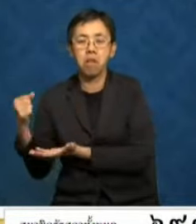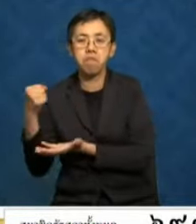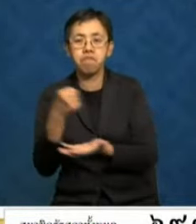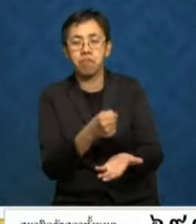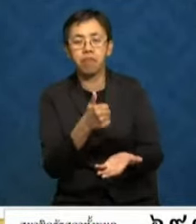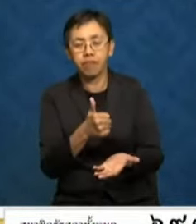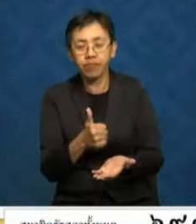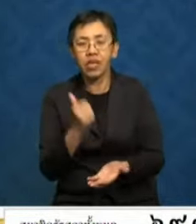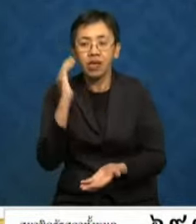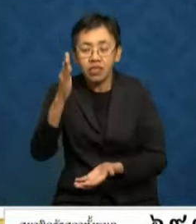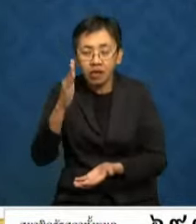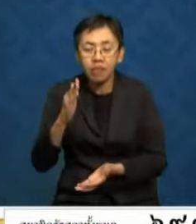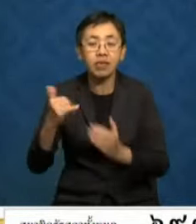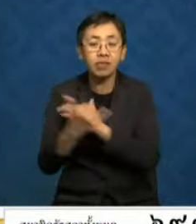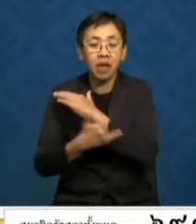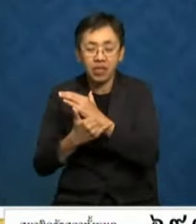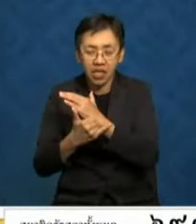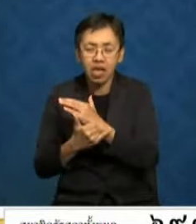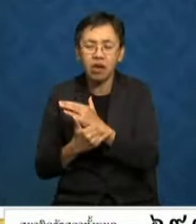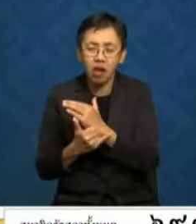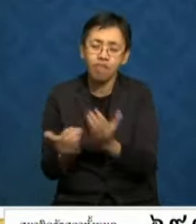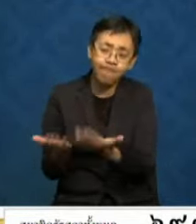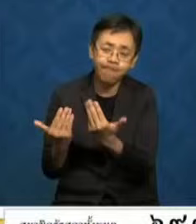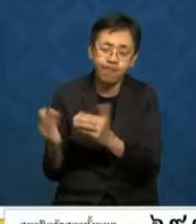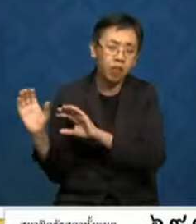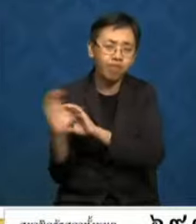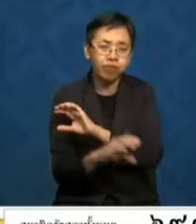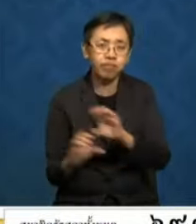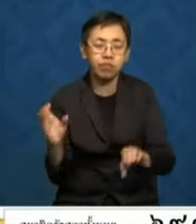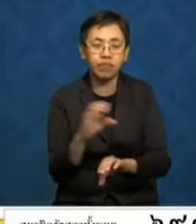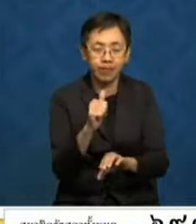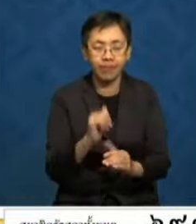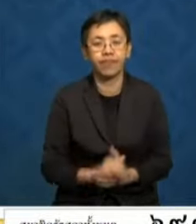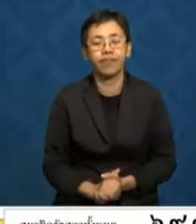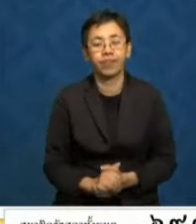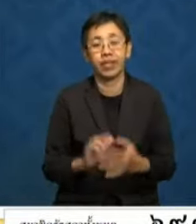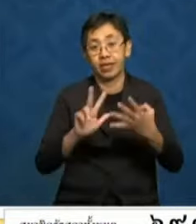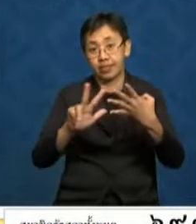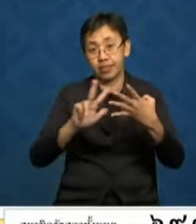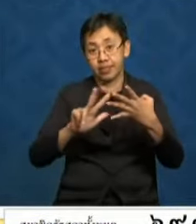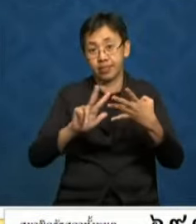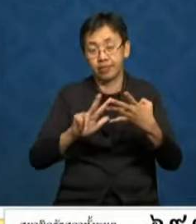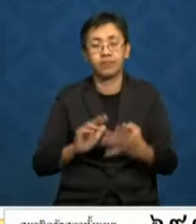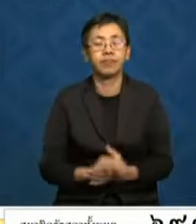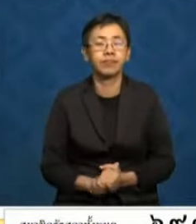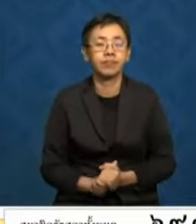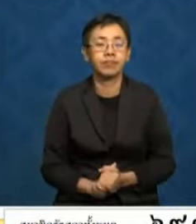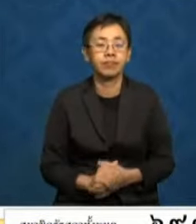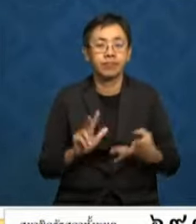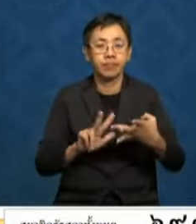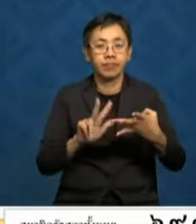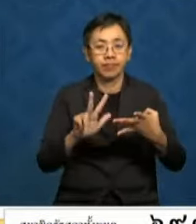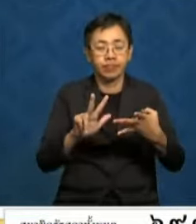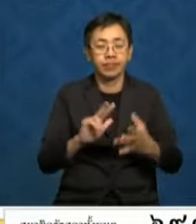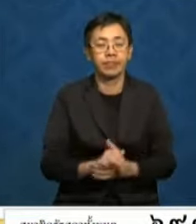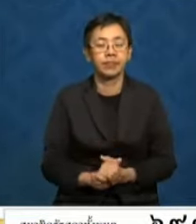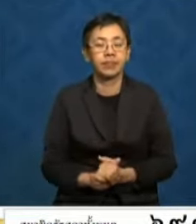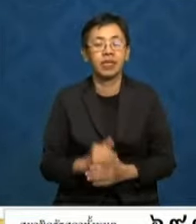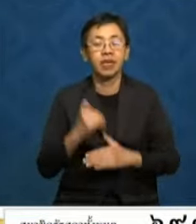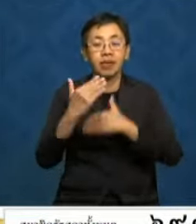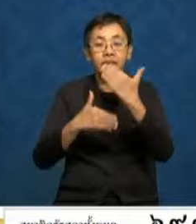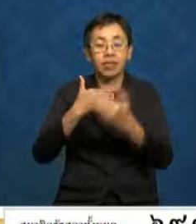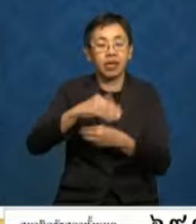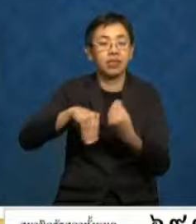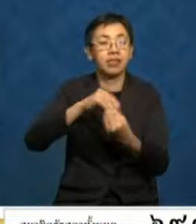ช่วยดึงดูดการลงทุนจากต่างประเทศเข้าไทยให้มากยิ่งขึ้นด้วยเหตุผลที่3ครับเพื่อเพิ่มการพัฒนาเศร